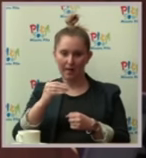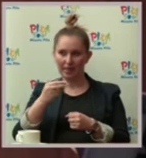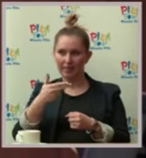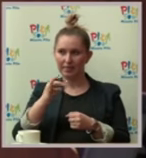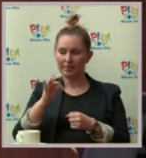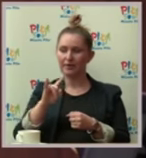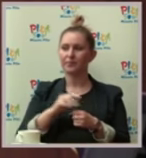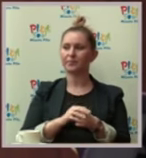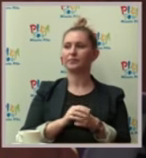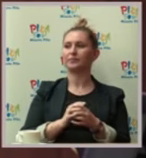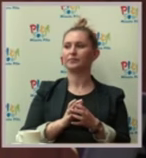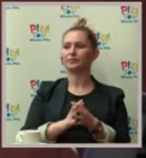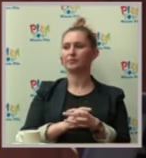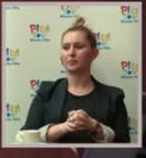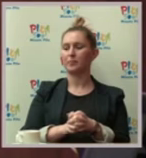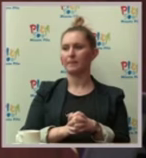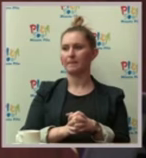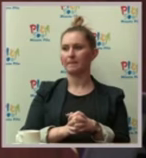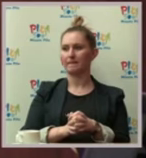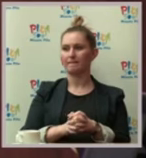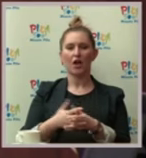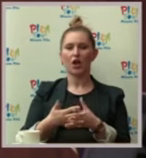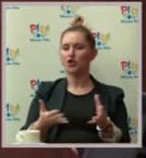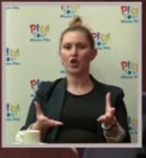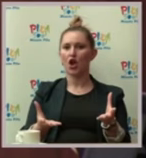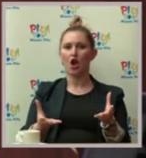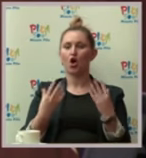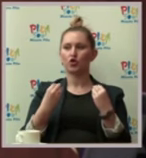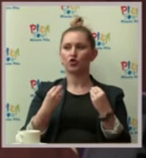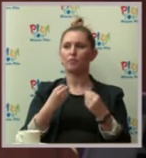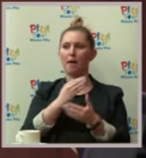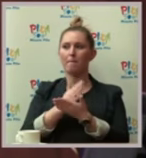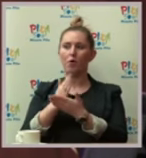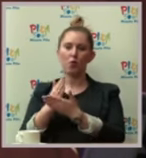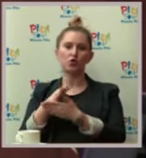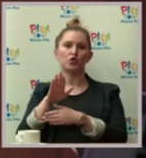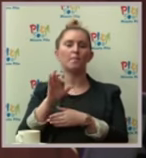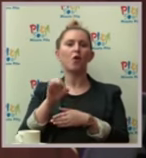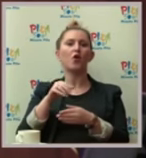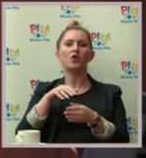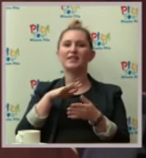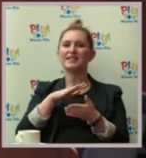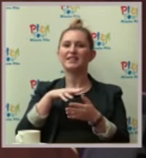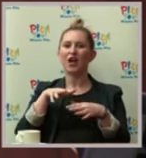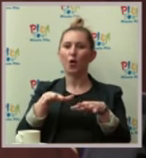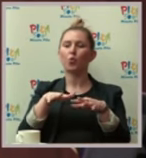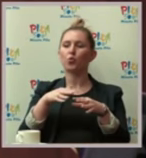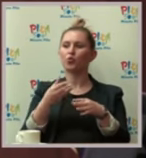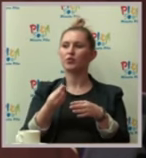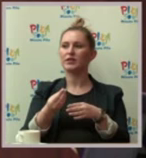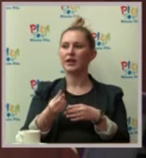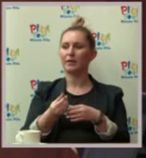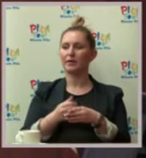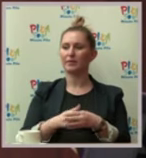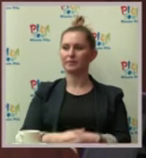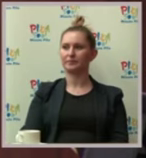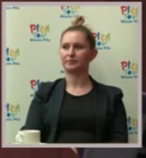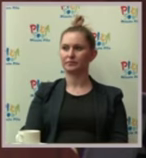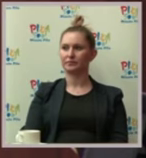tam kryteria i nie są objęci państwa pomocą. A w rzeczywistości jest tak, że osoby te ratują się